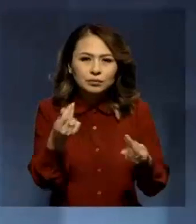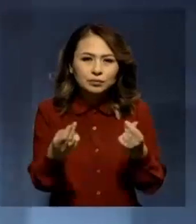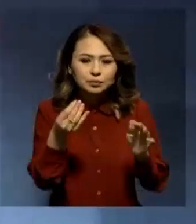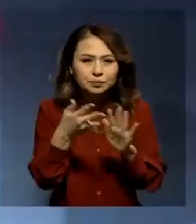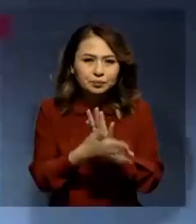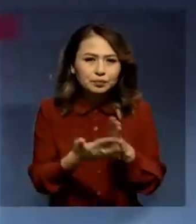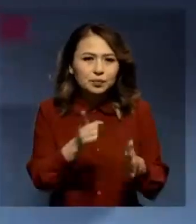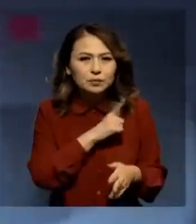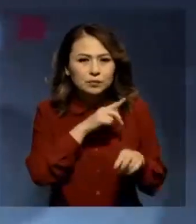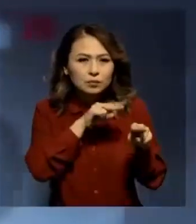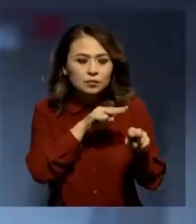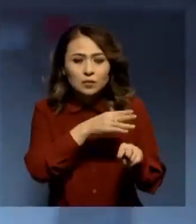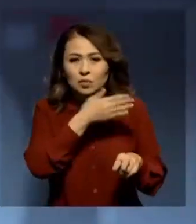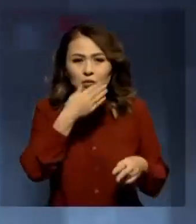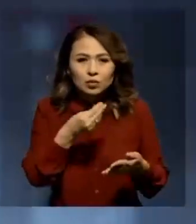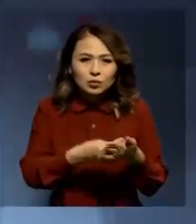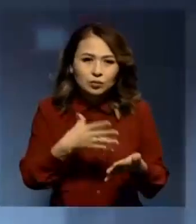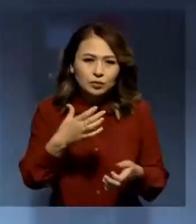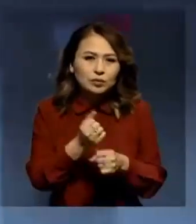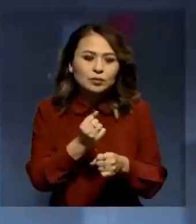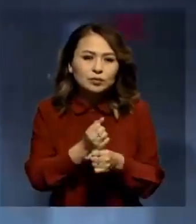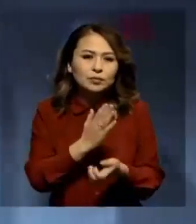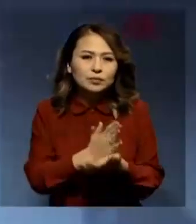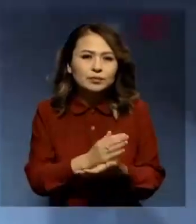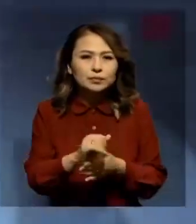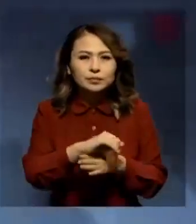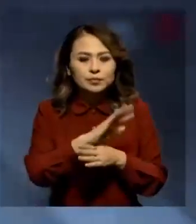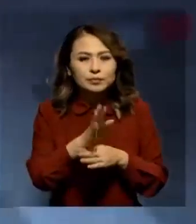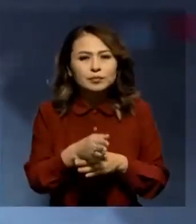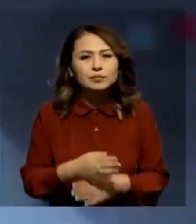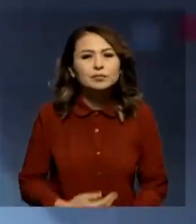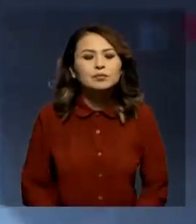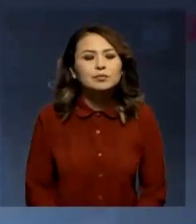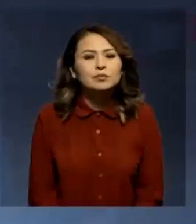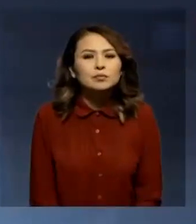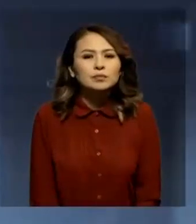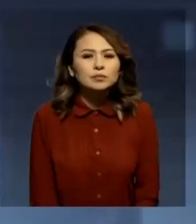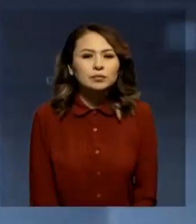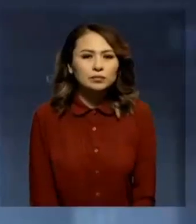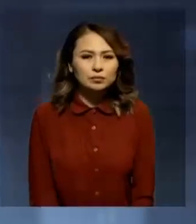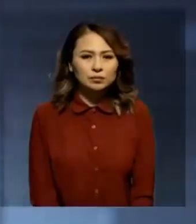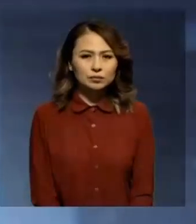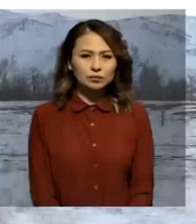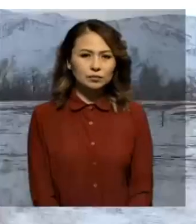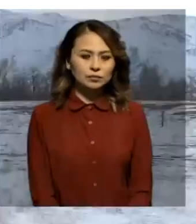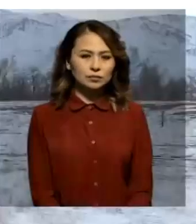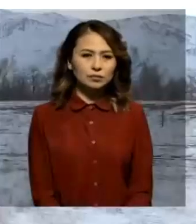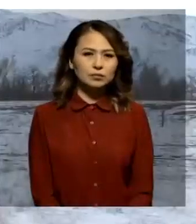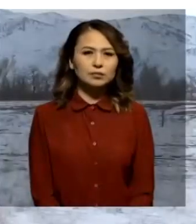бірақ күзететін жан болмағасын қымбат құрылғыларда тонап жатыр. Әріптесім Нұрсұлтан Мұхамеджан да куә болды.